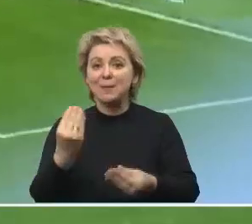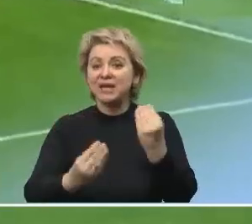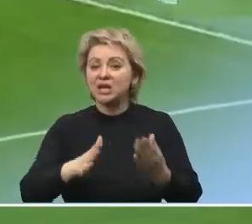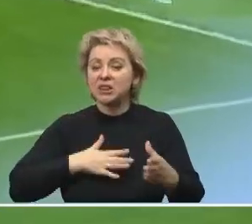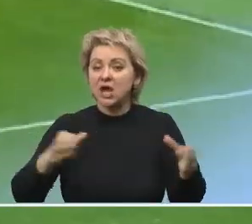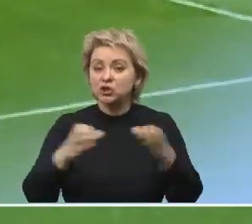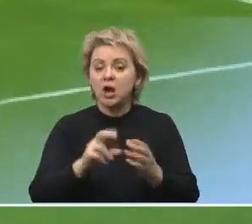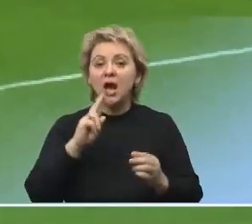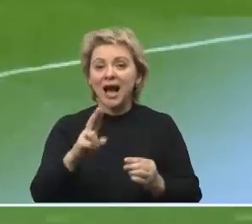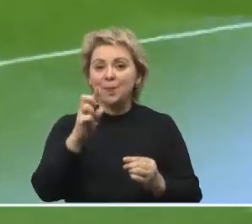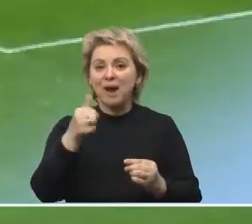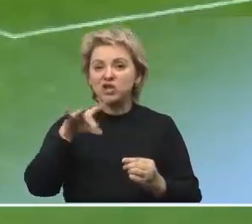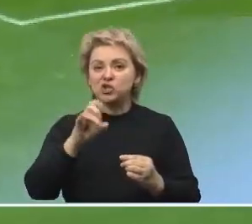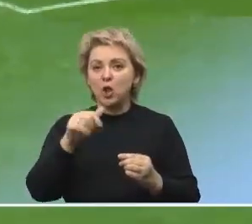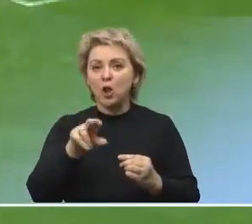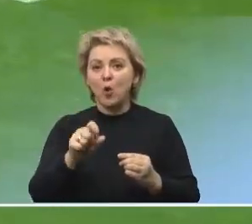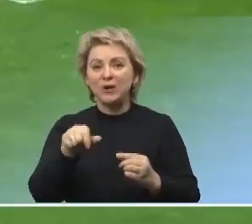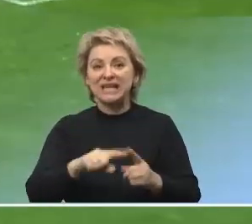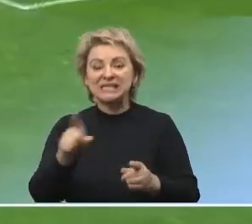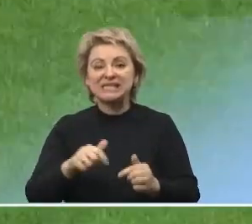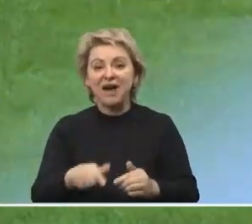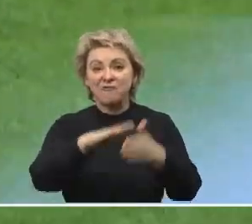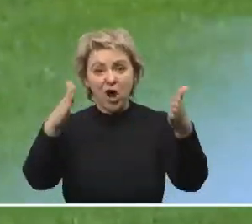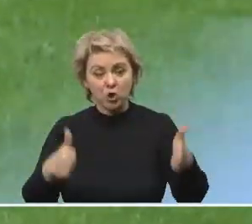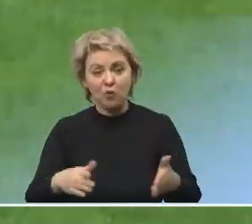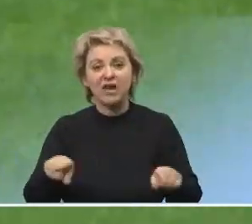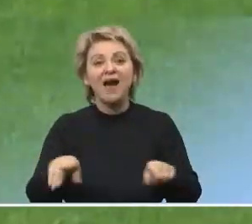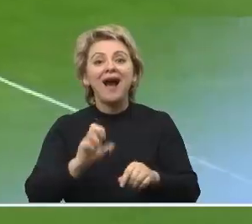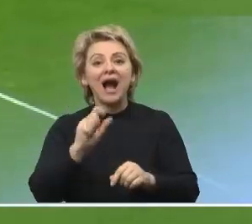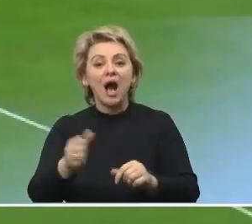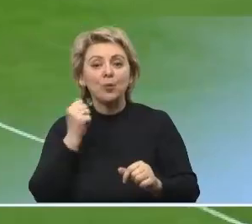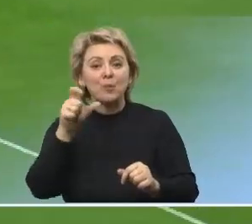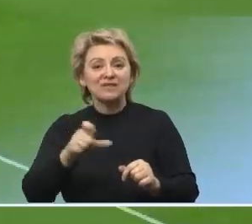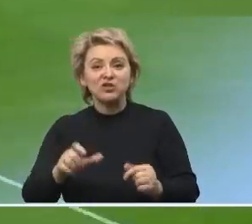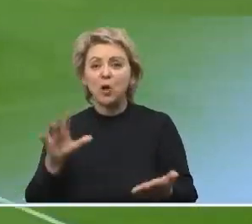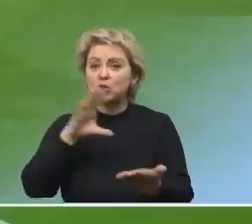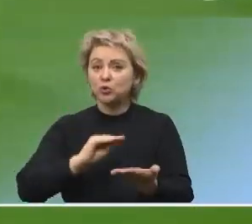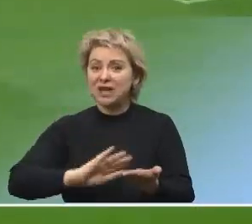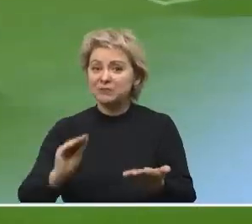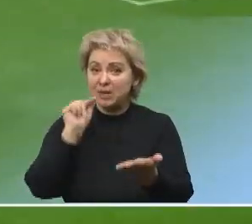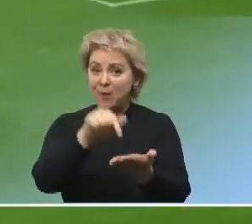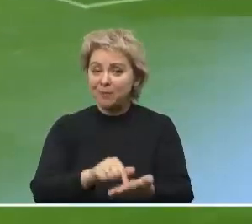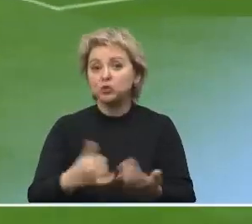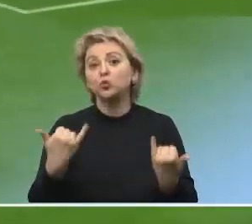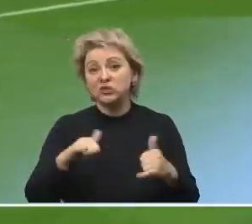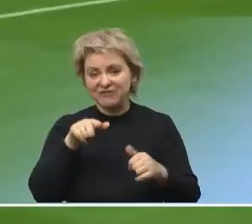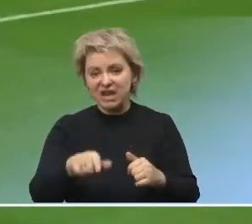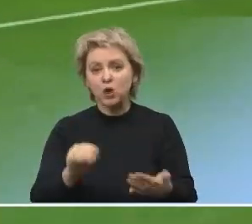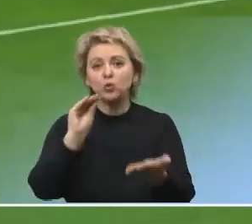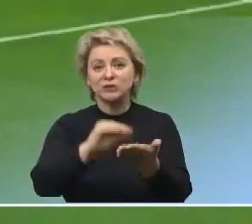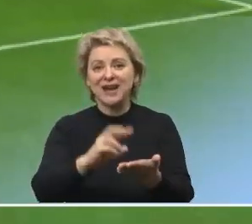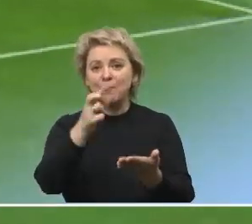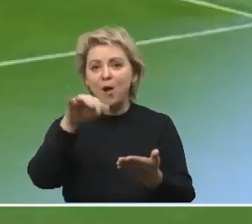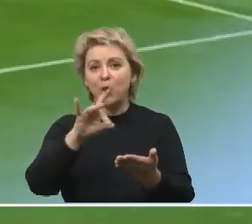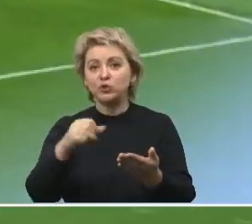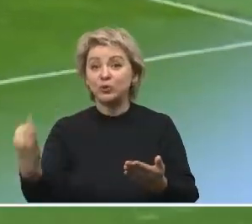нашей командой, как «Барселона», буквально заперев у ворот. Как москвичам не удалось забить, остается только поражаться. Удар бабочку из